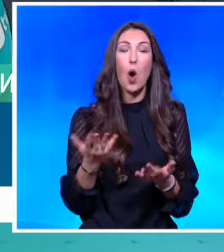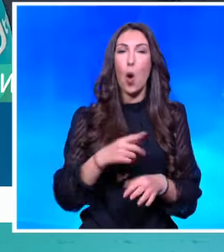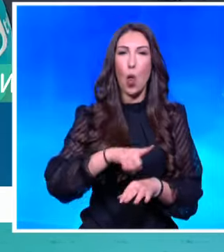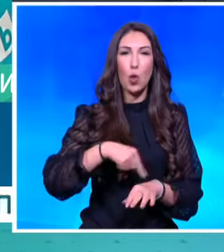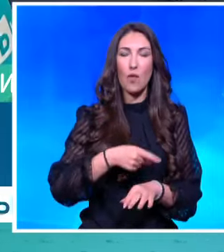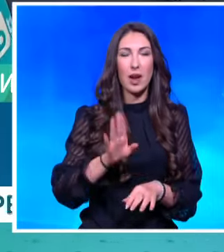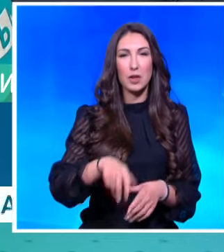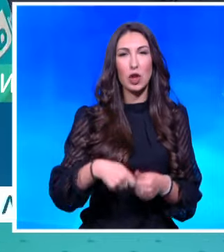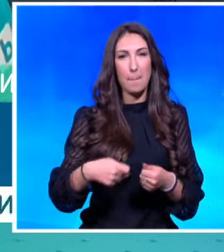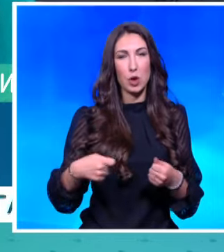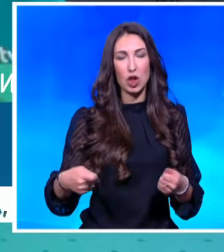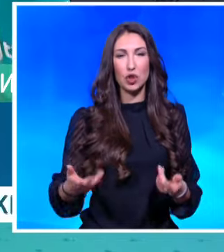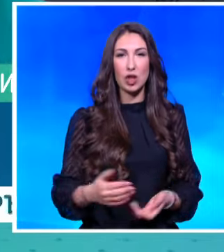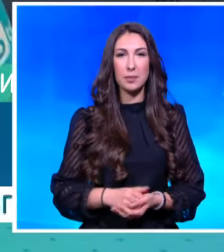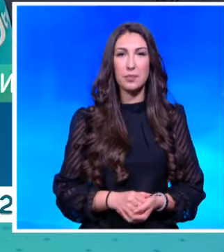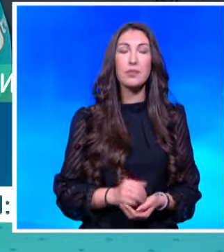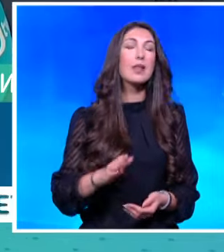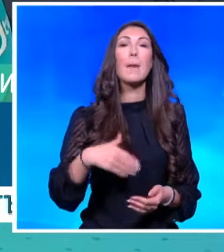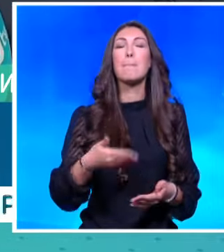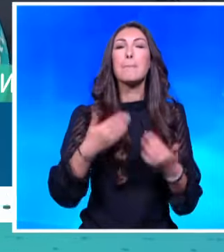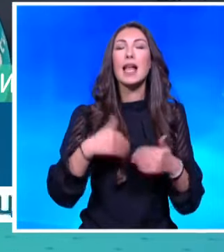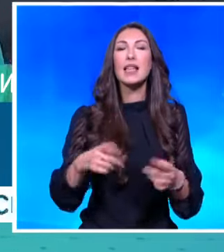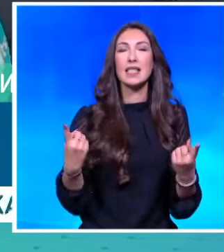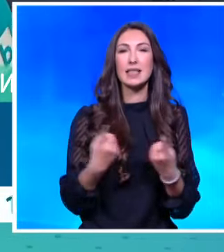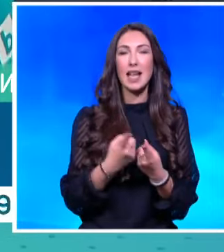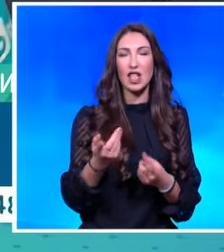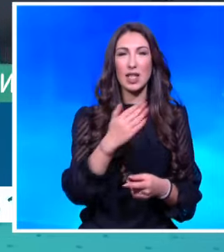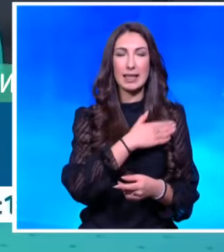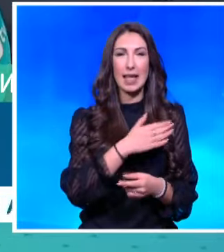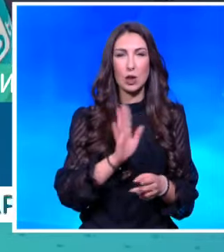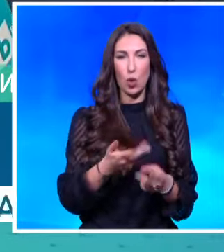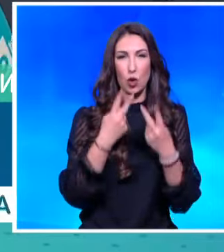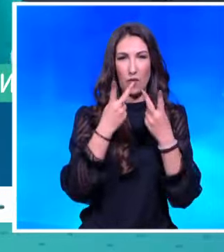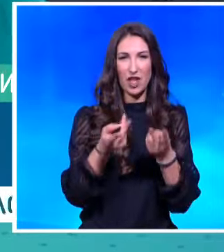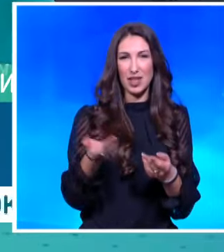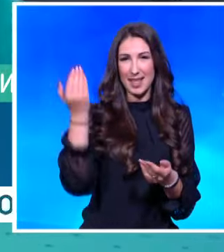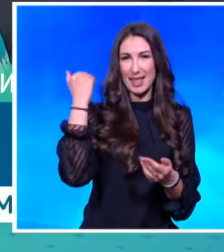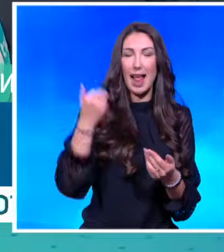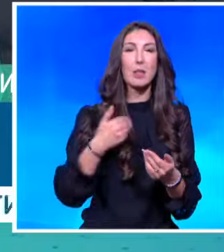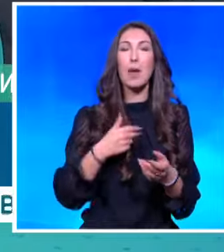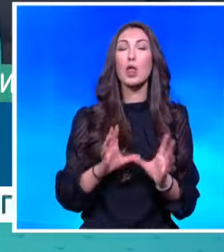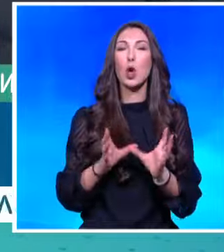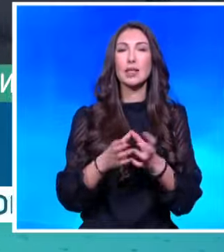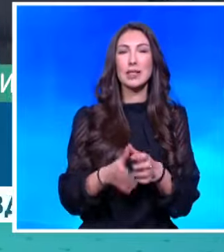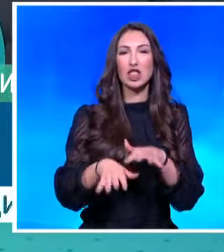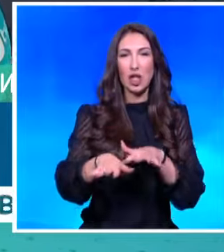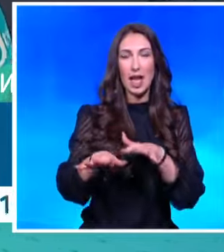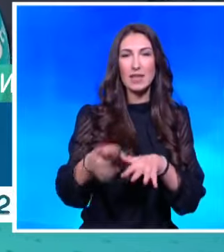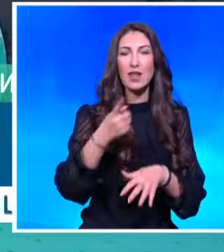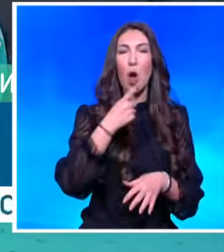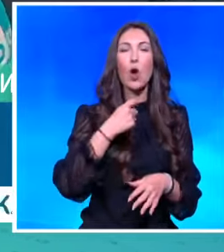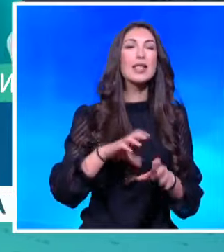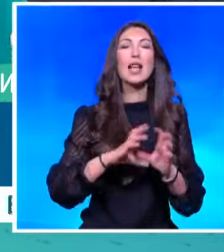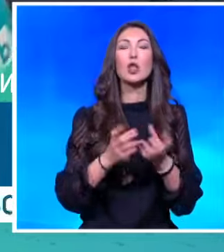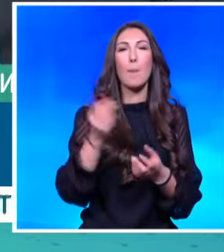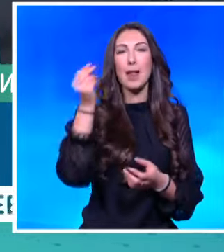ще продължи тази реконструкция. Преди двубоя червените привърженици, които виждате зад мен, организираха шествие от стадион Българска